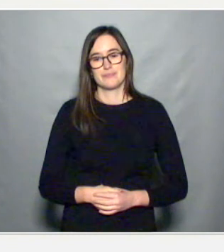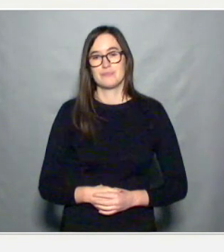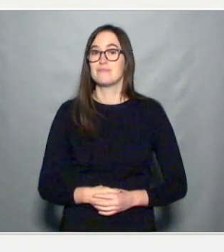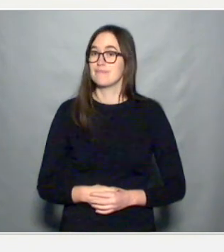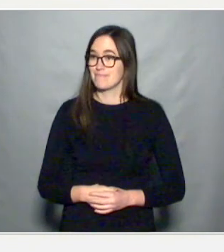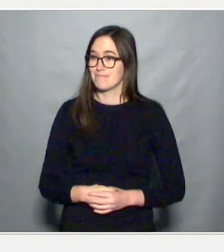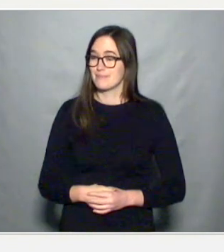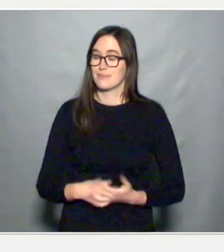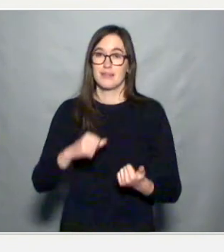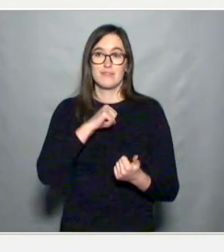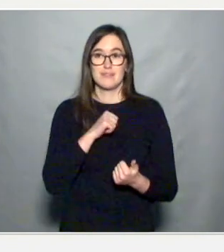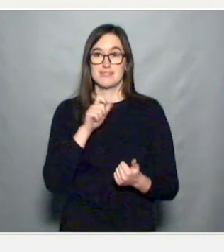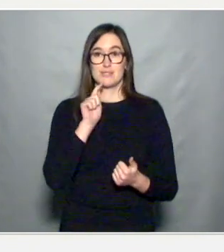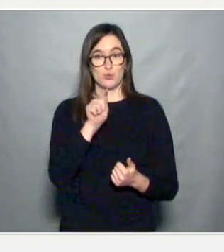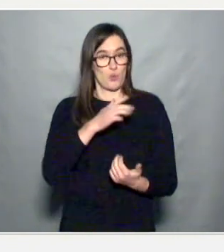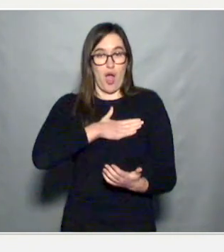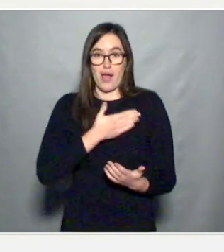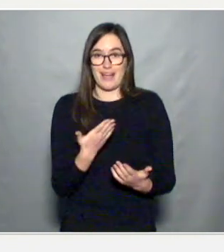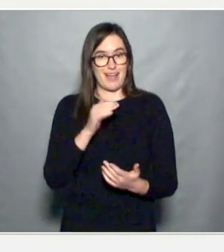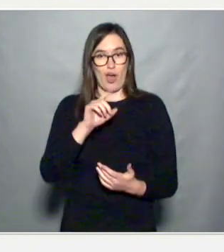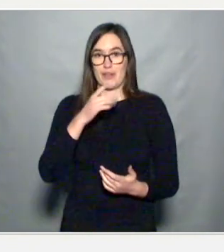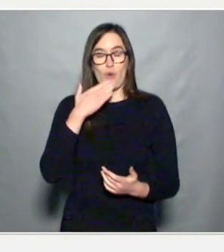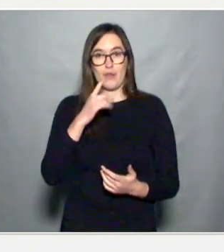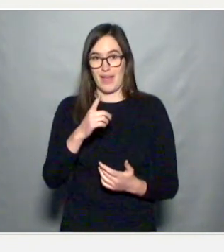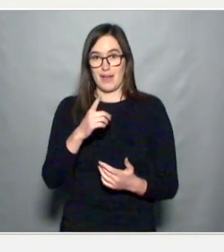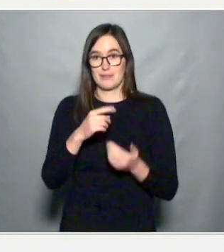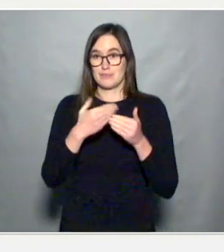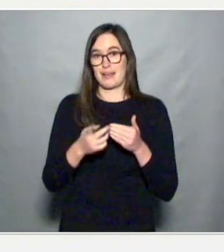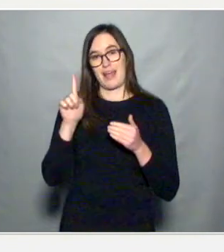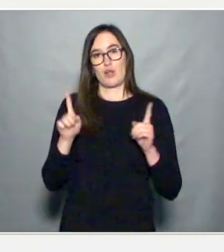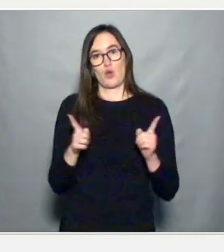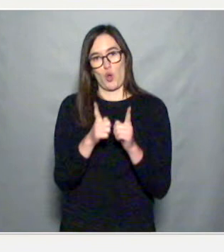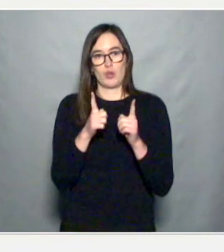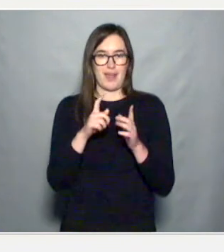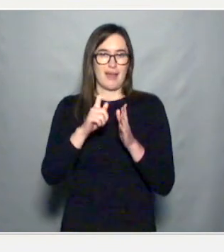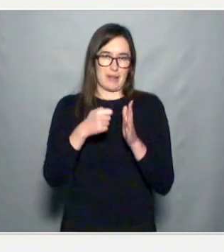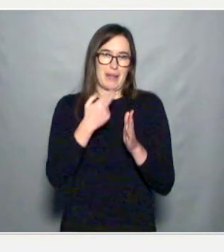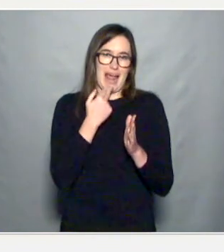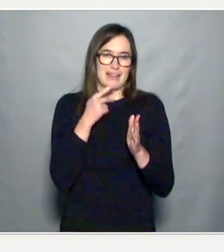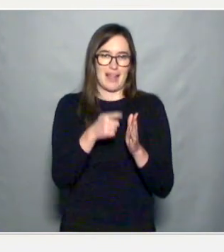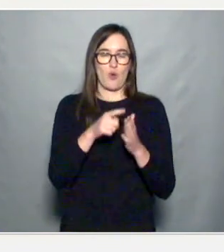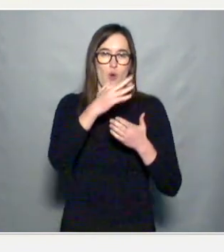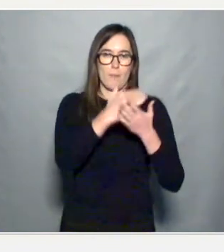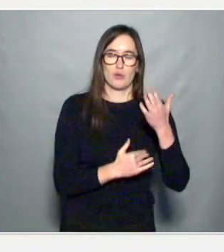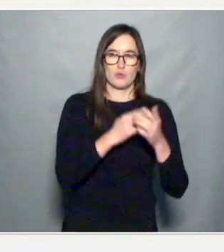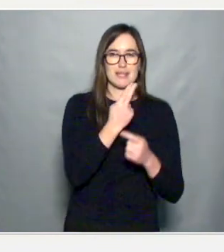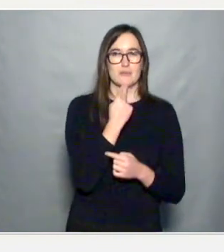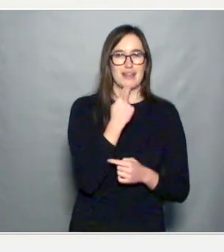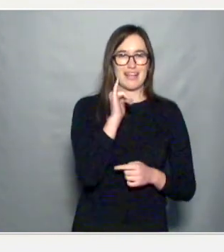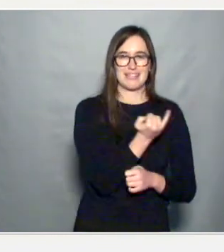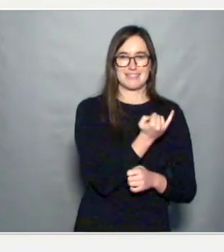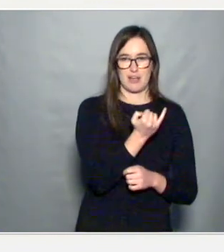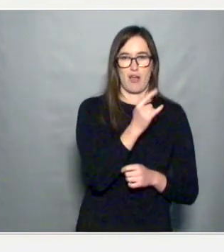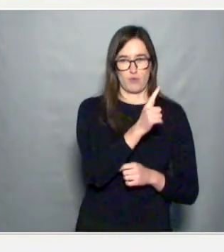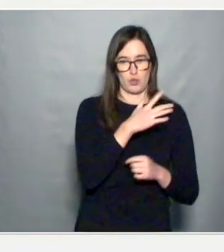Till dig som inte har ADHD heter den korta filmen. Manus har en kvinna som heter Jessica Hjärtflod skrivit och som fått hjälp att